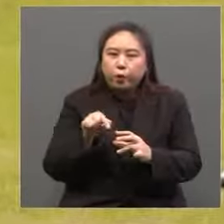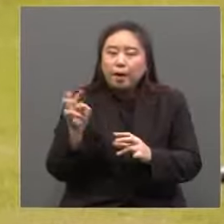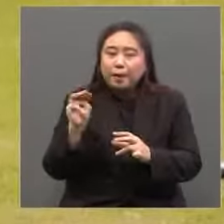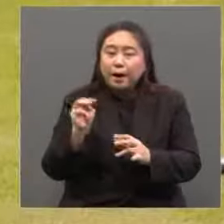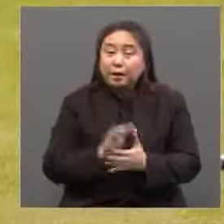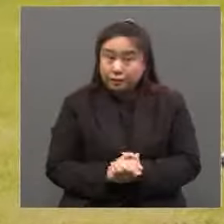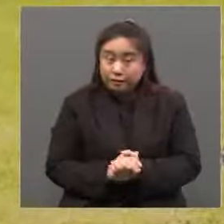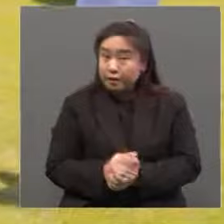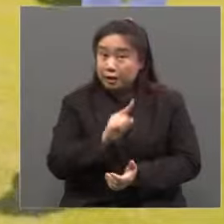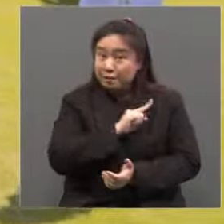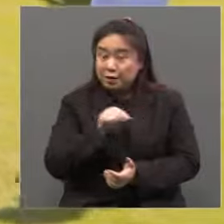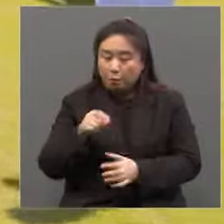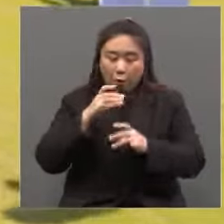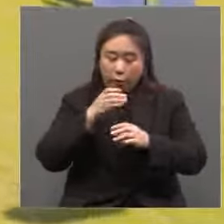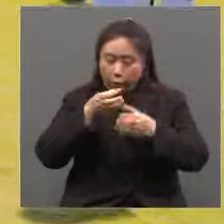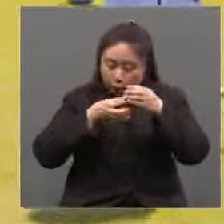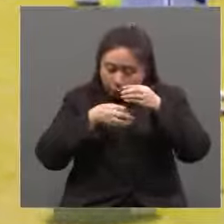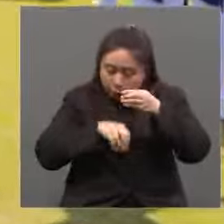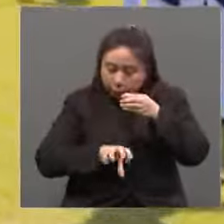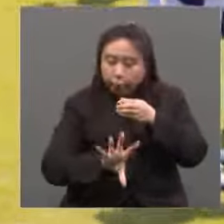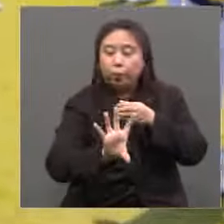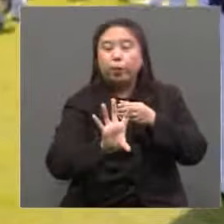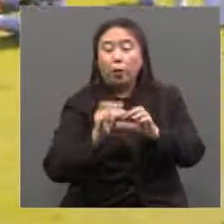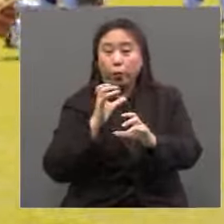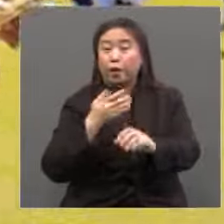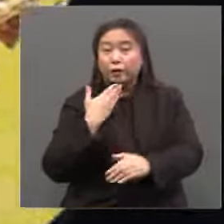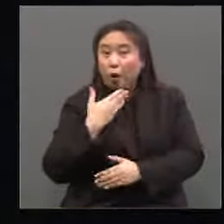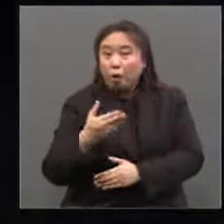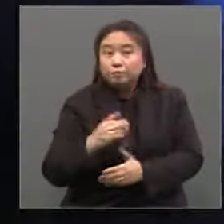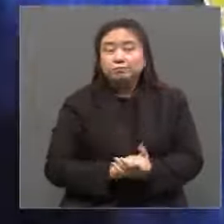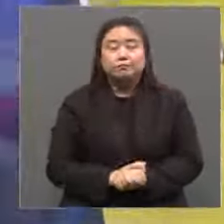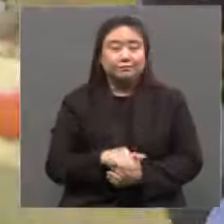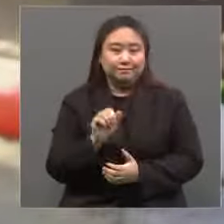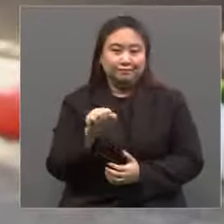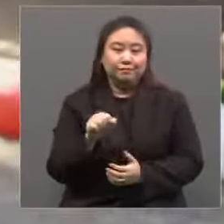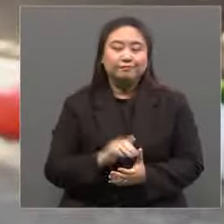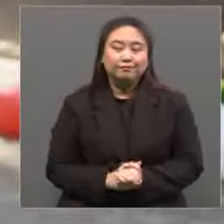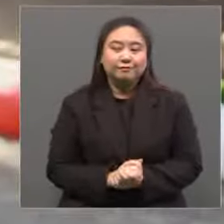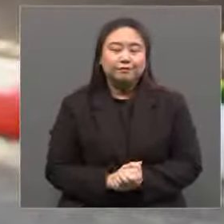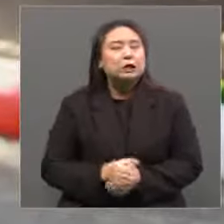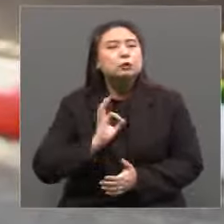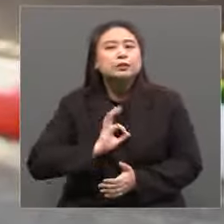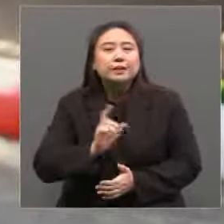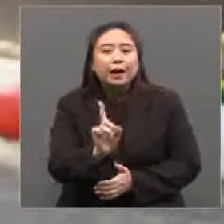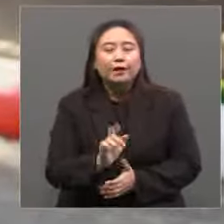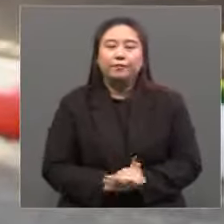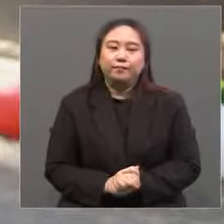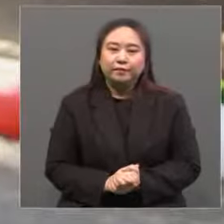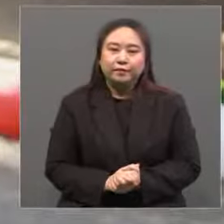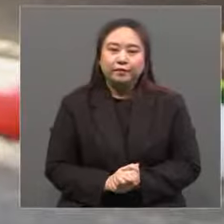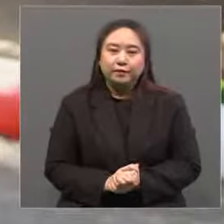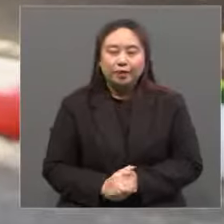ารับหน้าที่นี้ตลอด ใช่ค่ะ แล้วเราแบบเรารู้สึกไงบ้างคะกับการที่เราได้เข้ามาอยู่ในวง รู้สึกว่